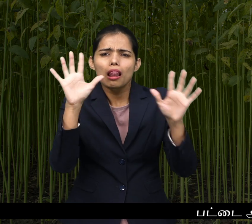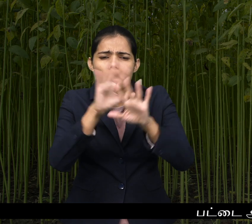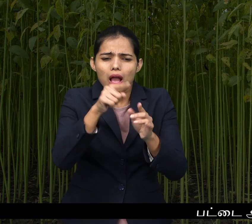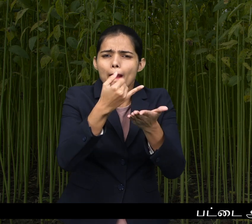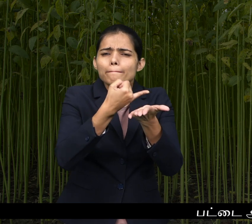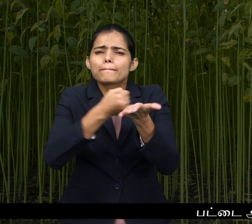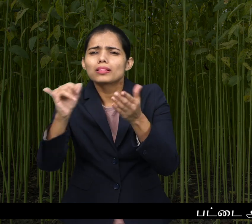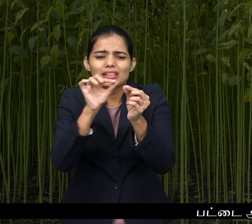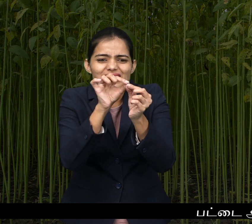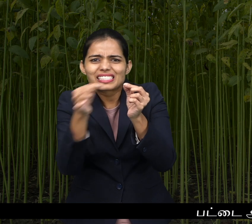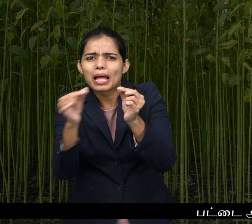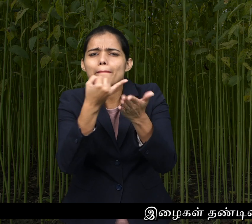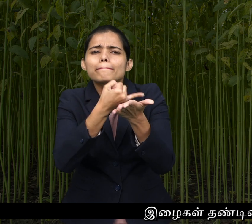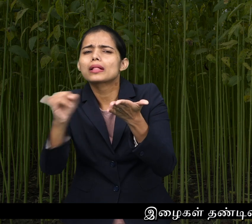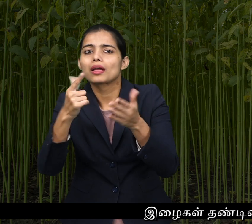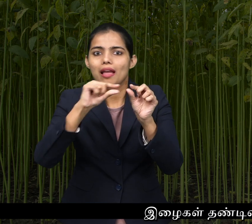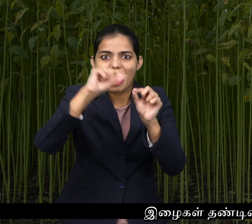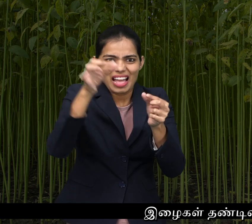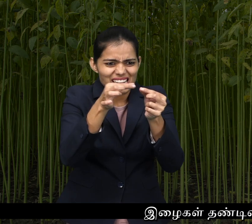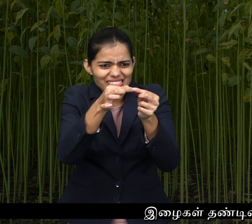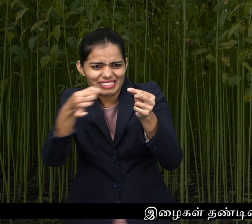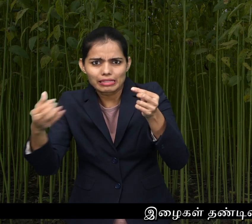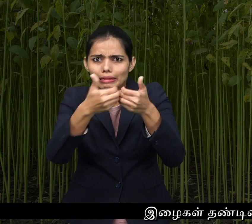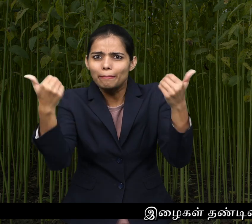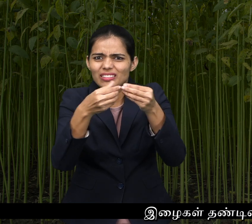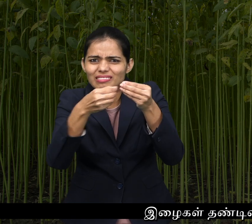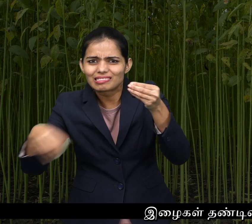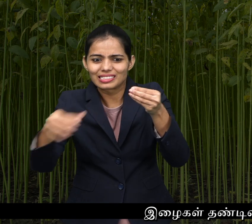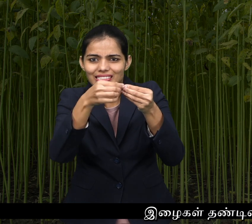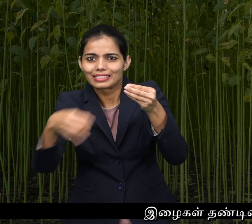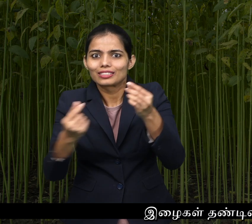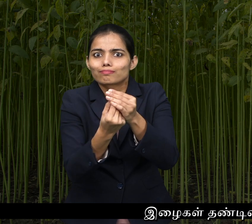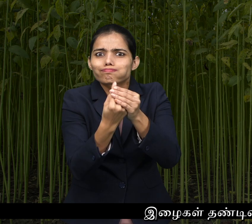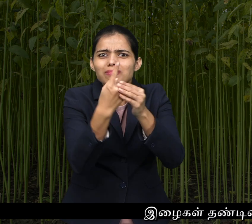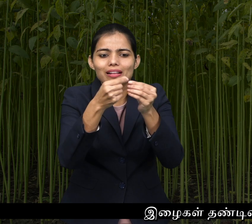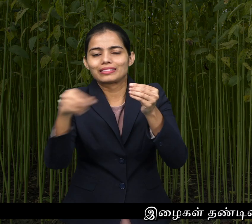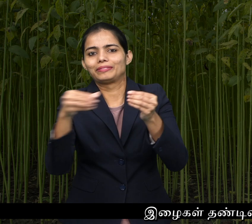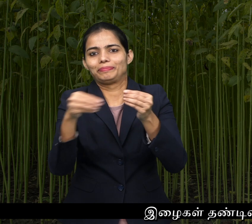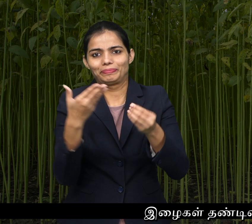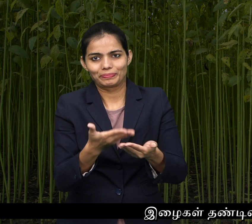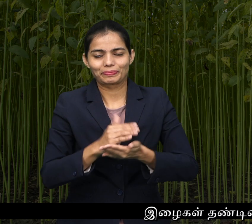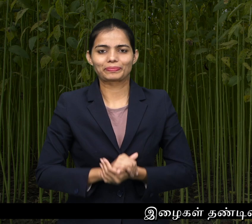பட்டை அகற்றப்பட்டவுடன் இலைகள் தண்டுகளிலிருந்து பிரிக்கப்படுகின்றன.